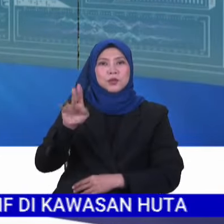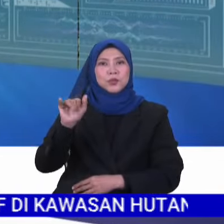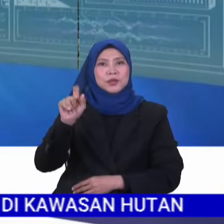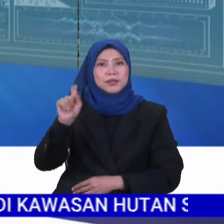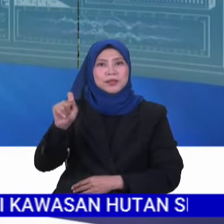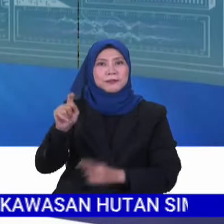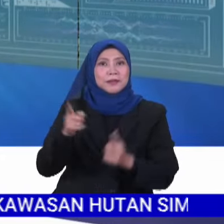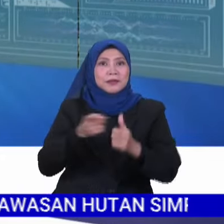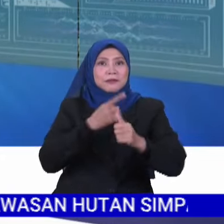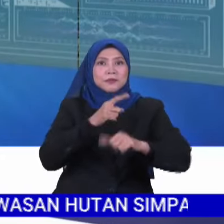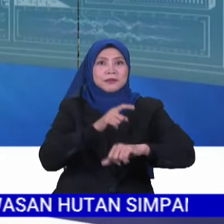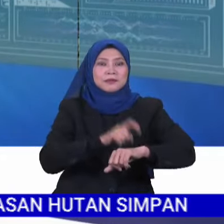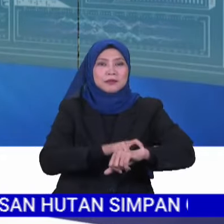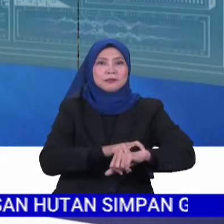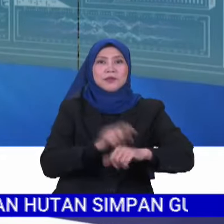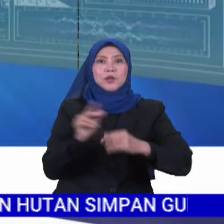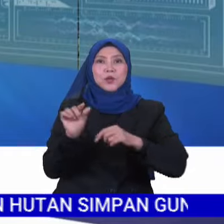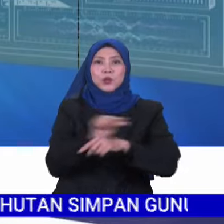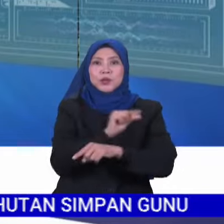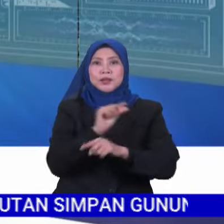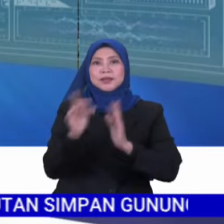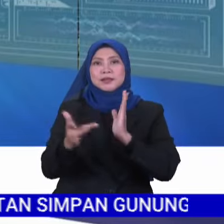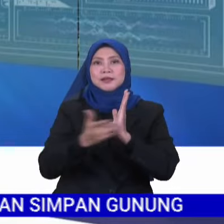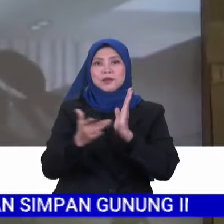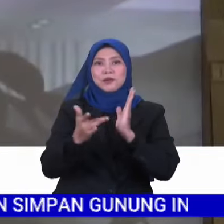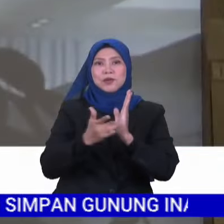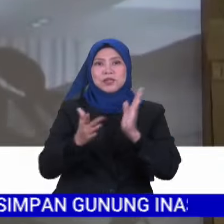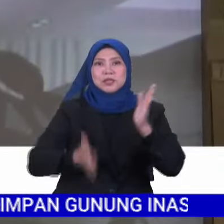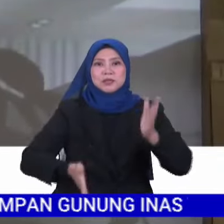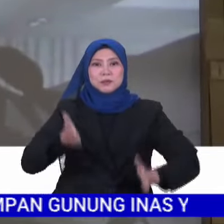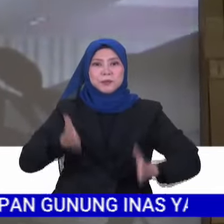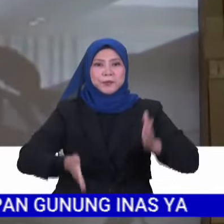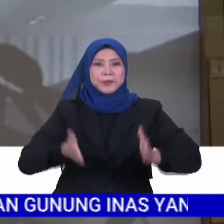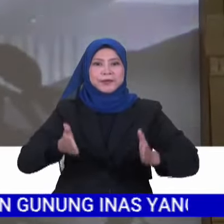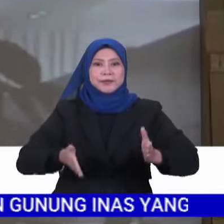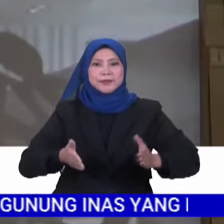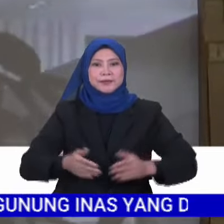yang menggunakan teknologi robotik satu